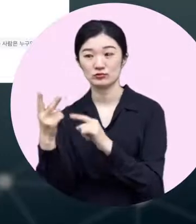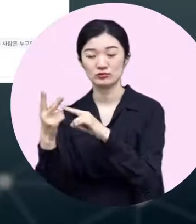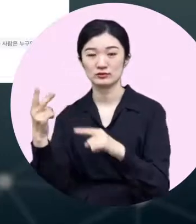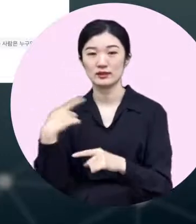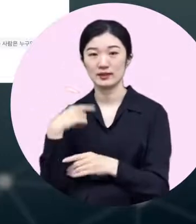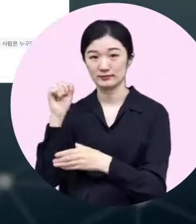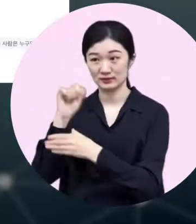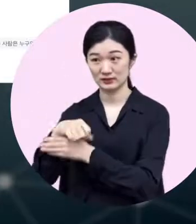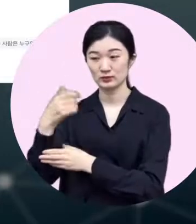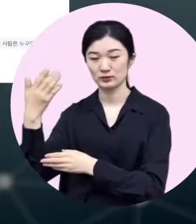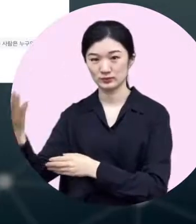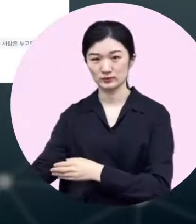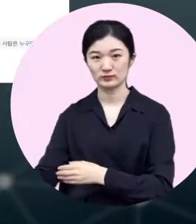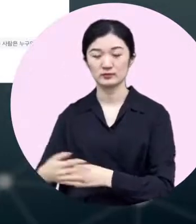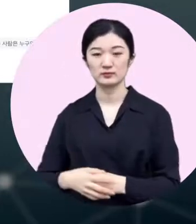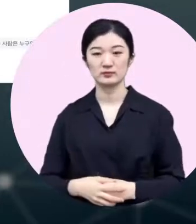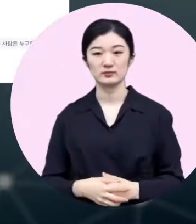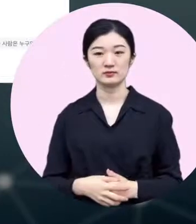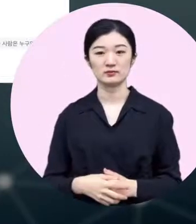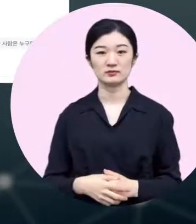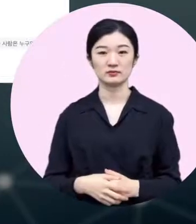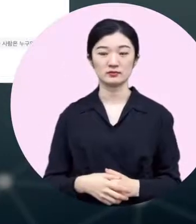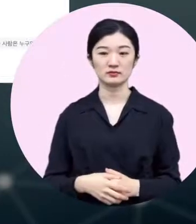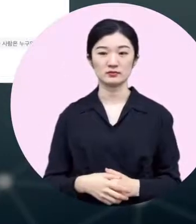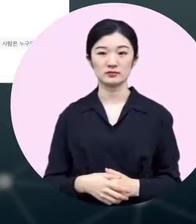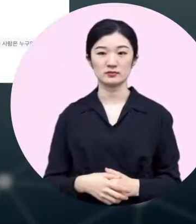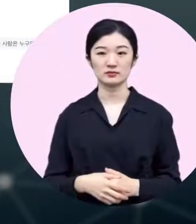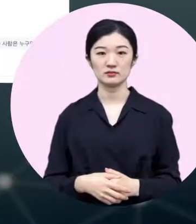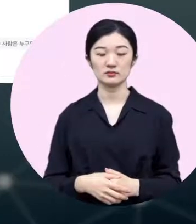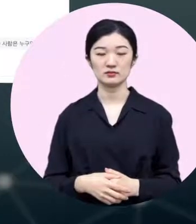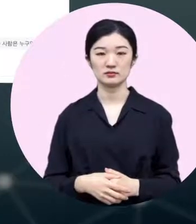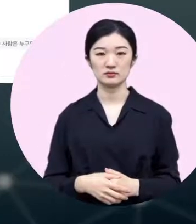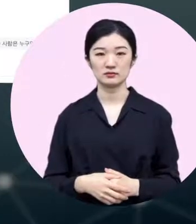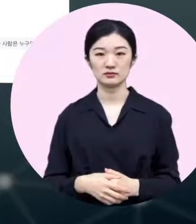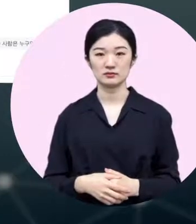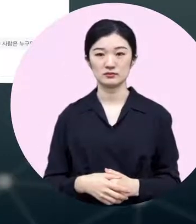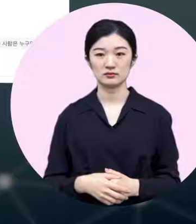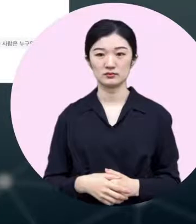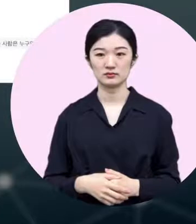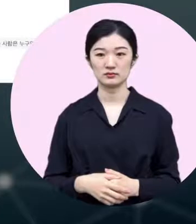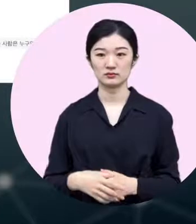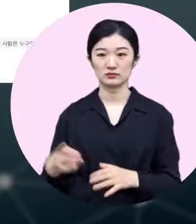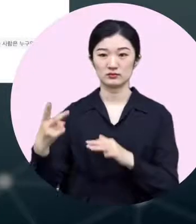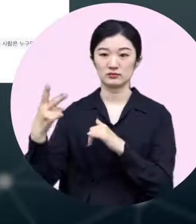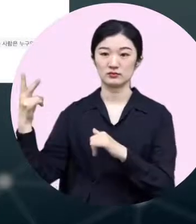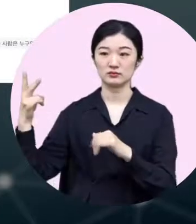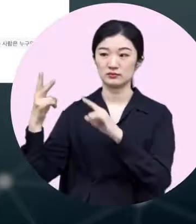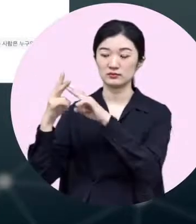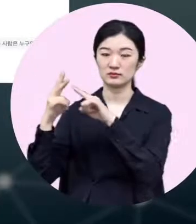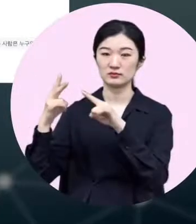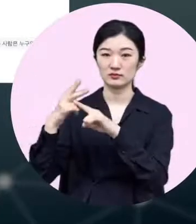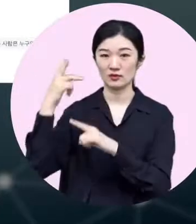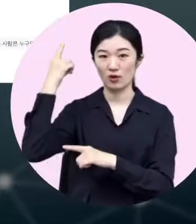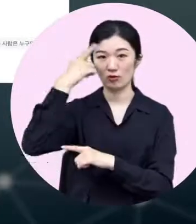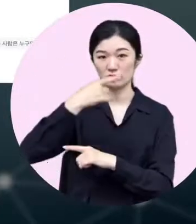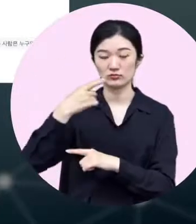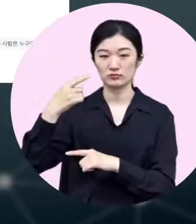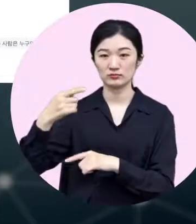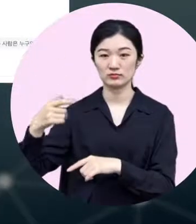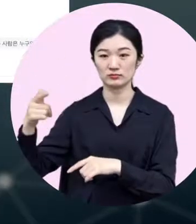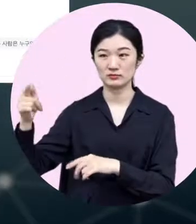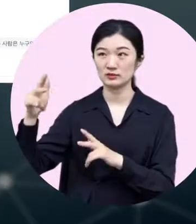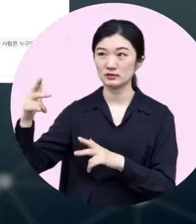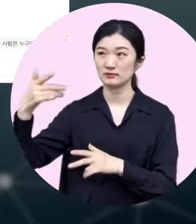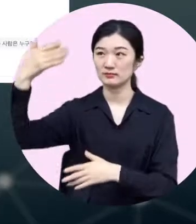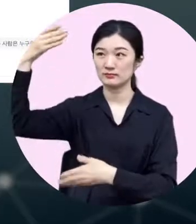자, 들어왔어요. 그러면 이쪽에서 둘 다 비디오를 한번 이렇게 켜놔 보면 이렇게 한쪽에 이 화면들이